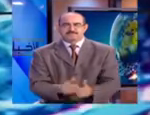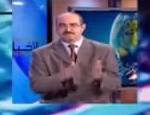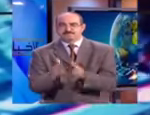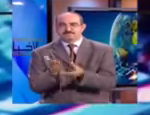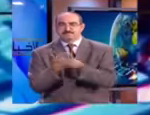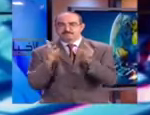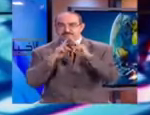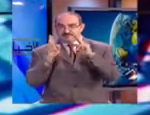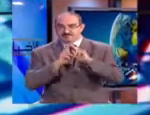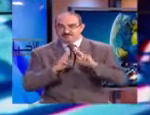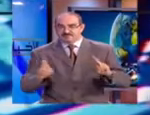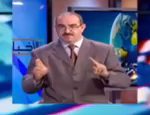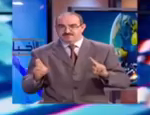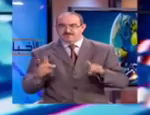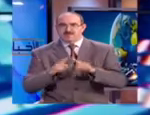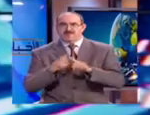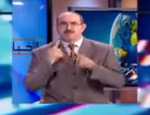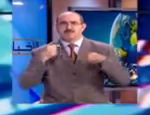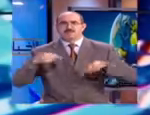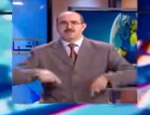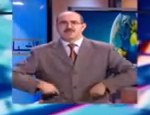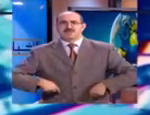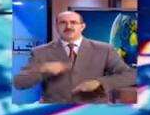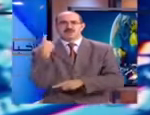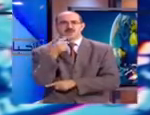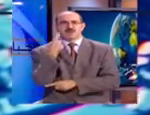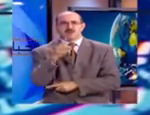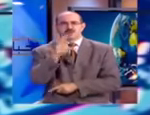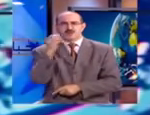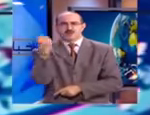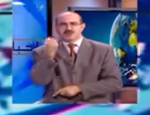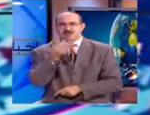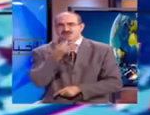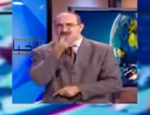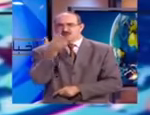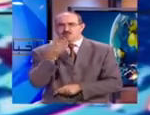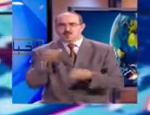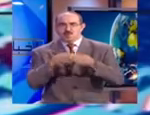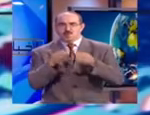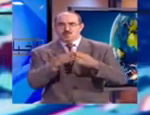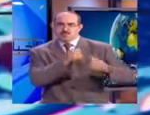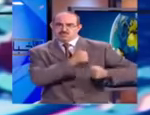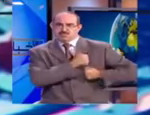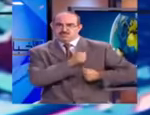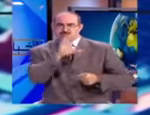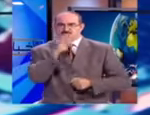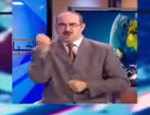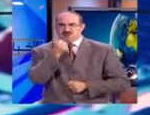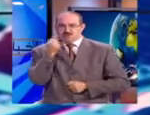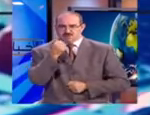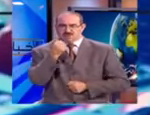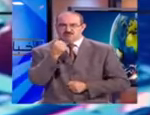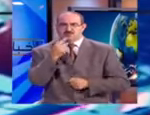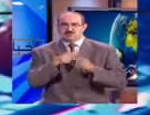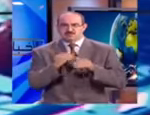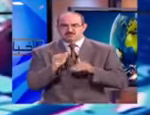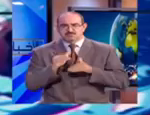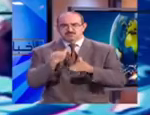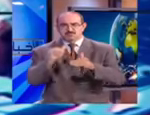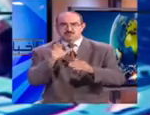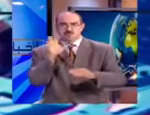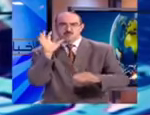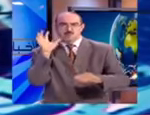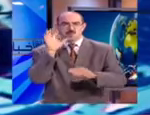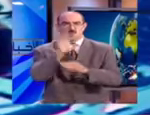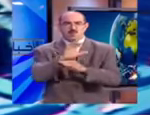دوليا الآن، أعلنت وزارة الدفاع الصحراوية أن وحدات جيش التحرير الصحراوي الشعبية الصحراوي تواصل